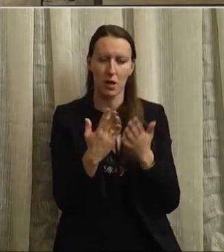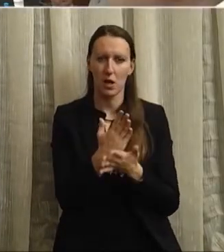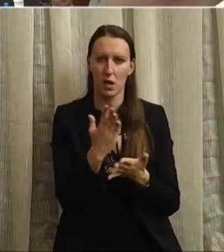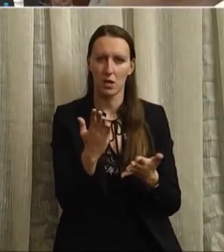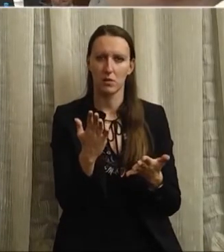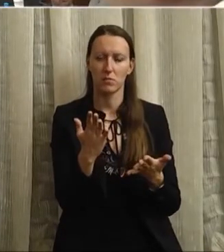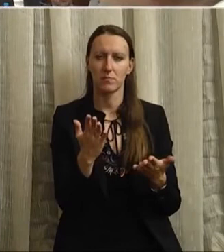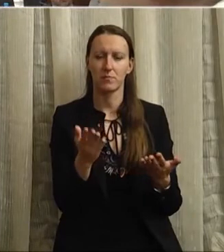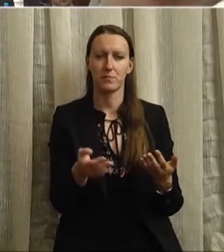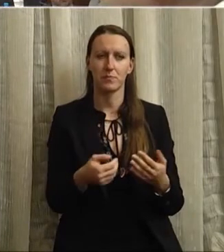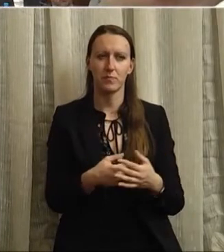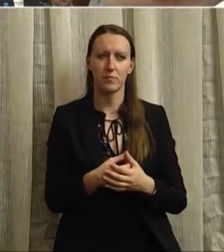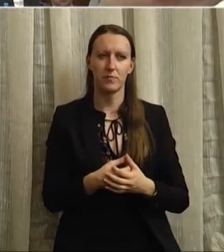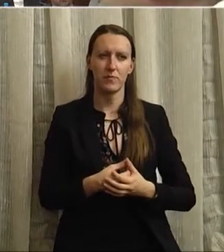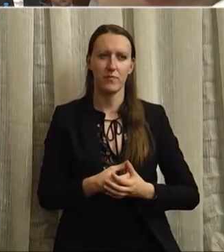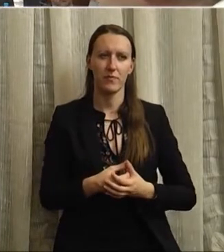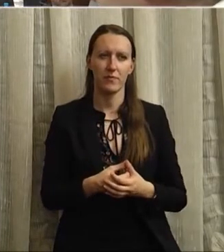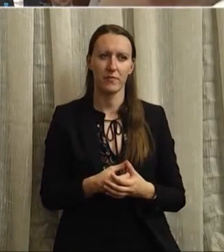međutim,